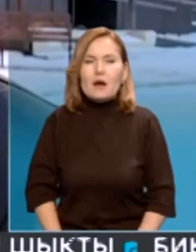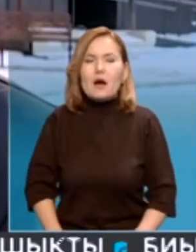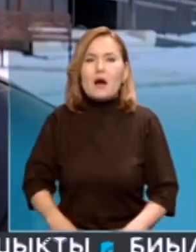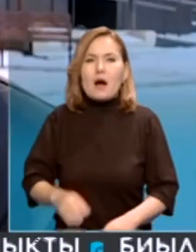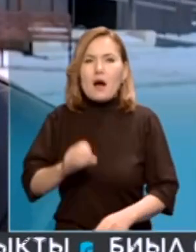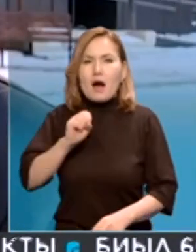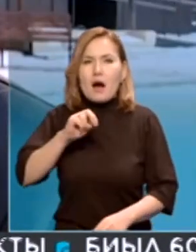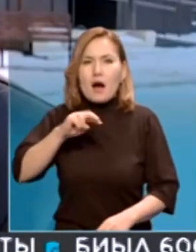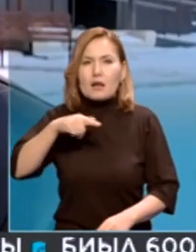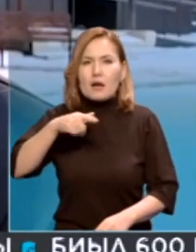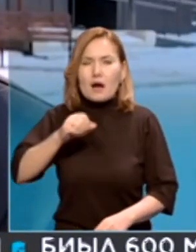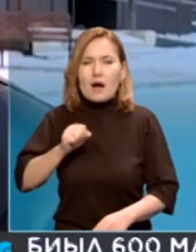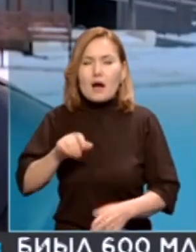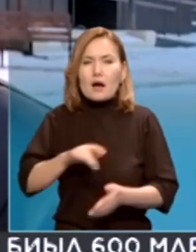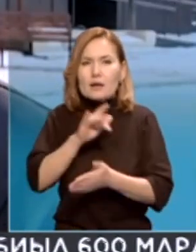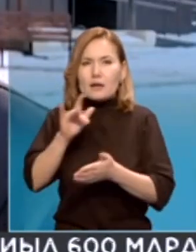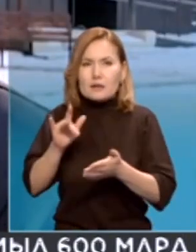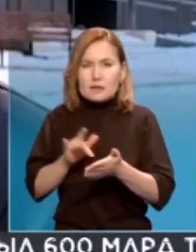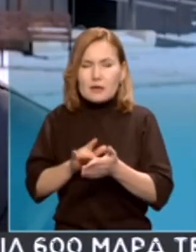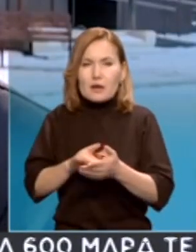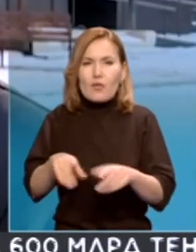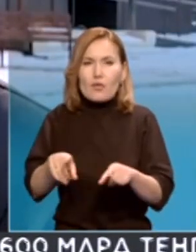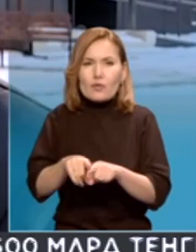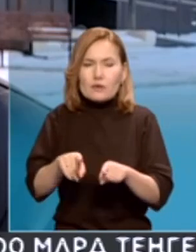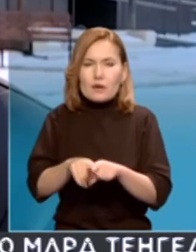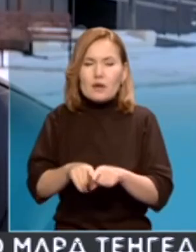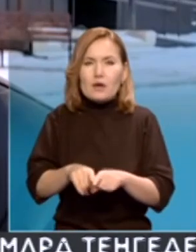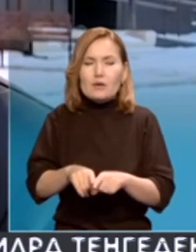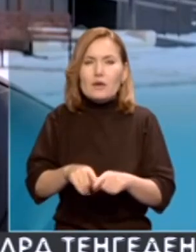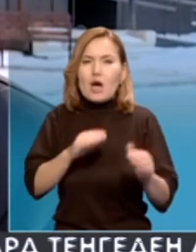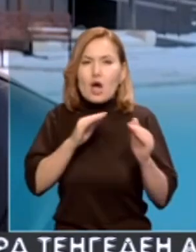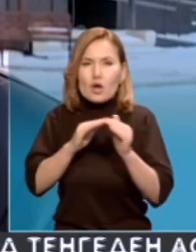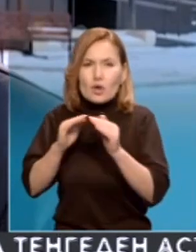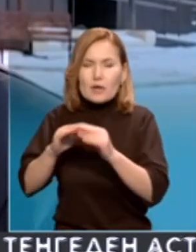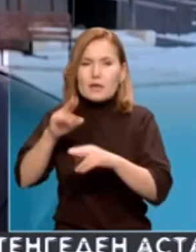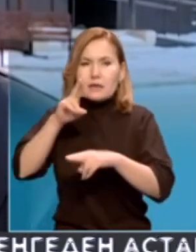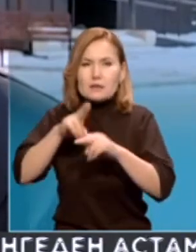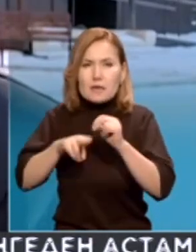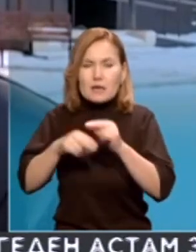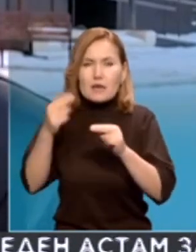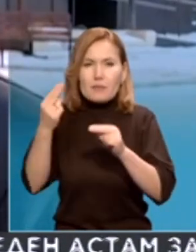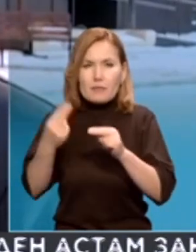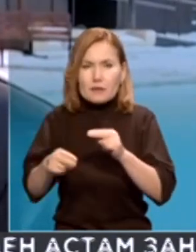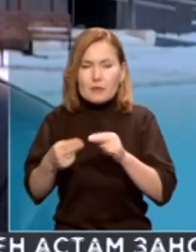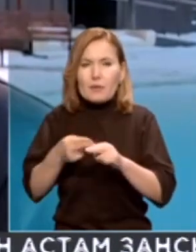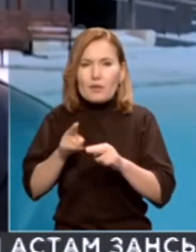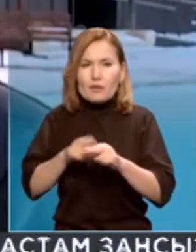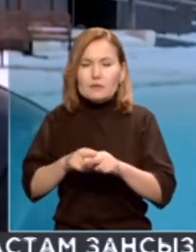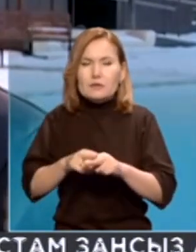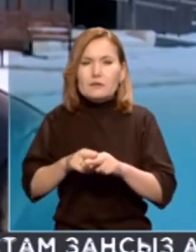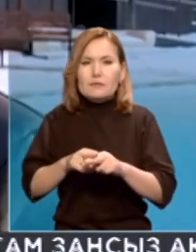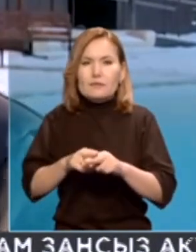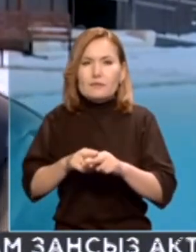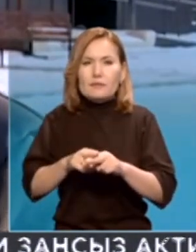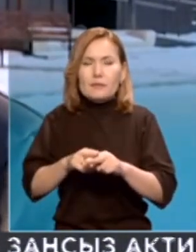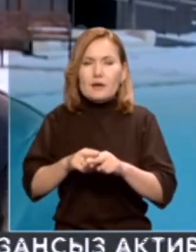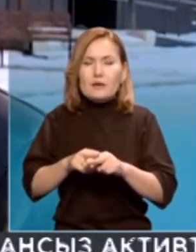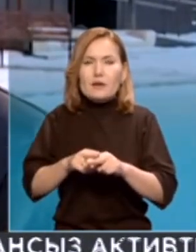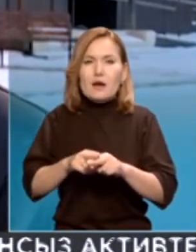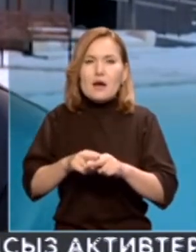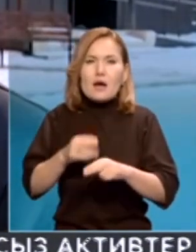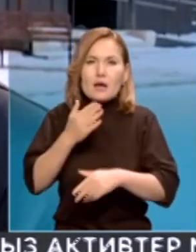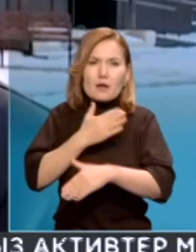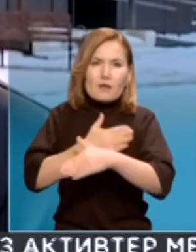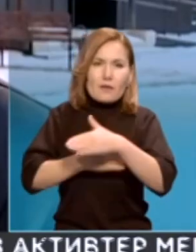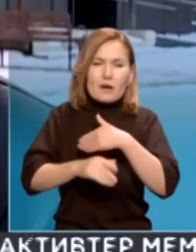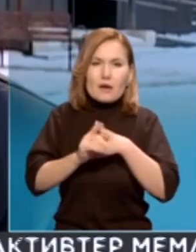қаласынан тағы да осындай көп қабатты тұрғын үйлер салынып, коммуналдық түрде осындай топтарға берілетін